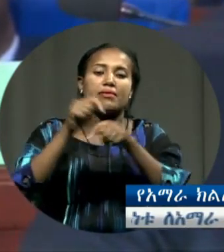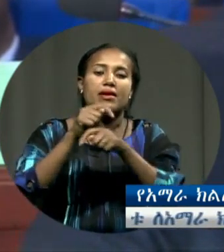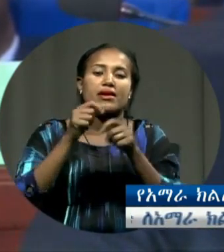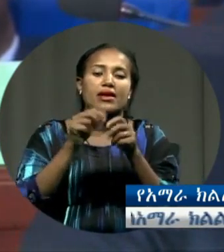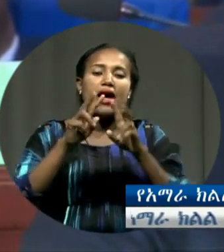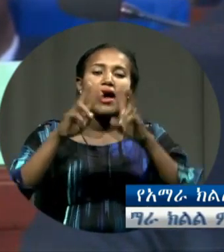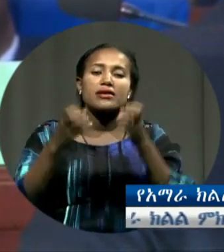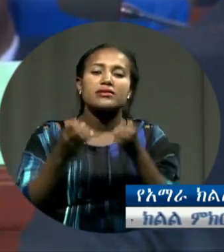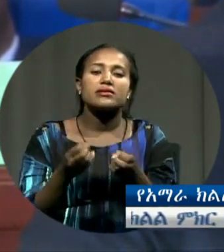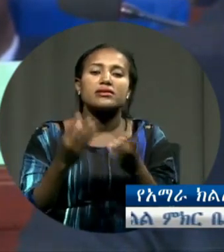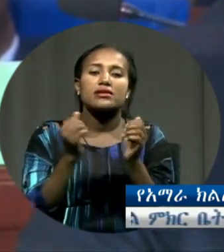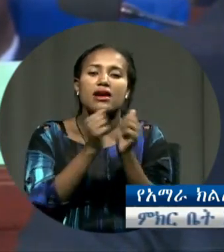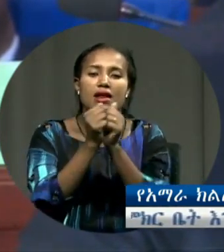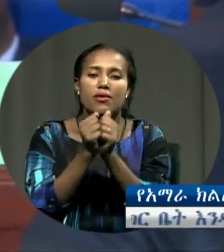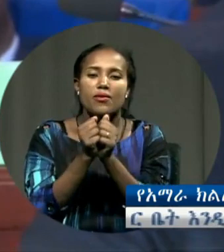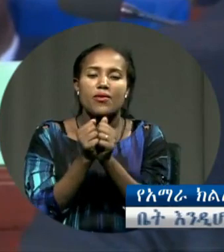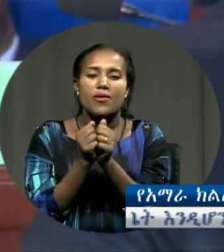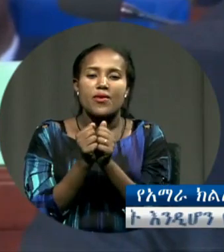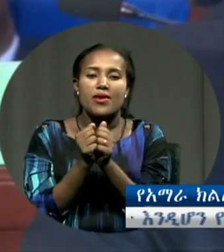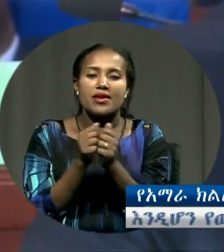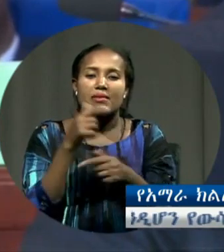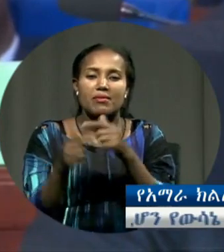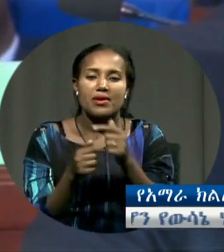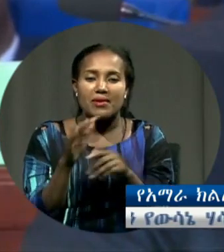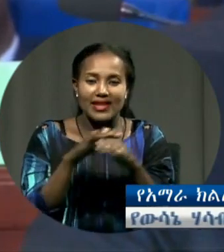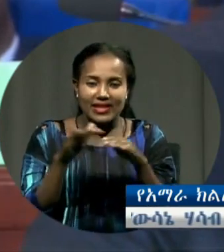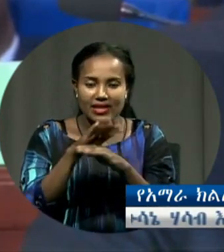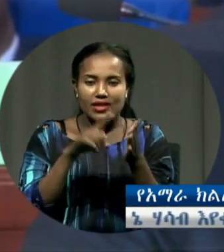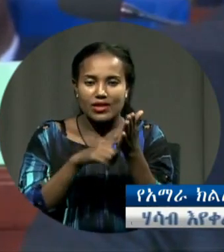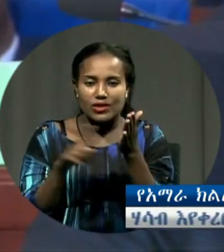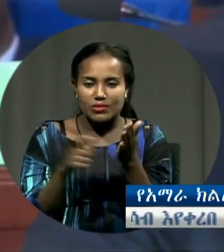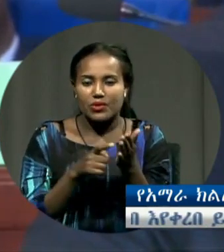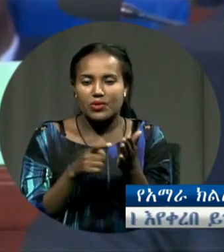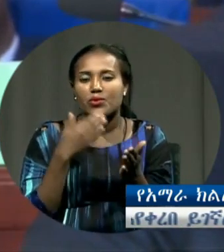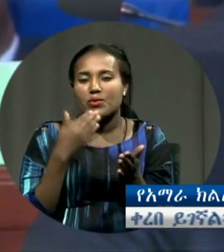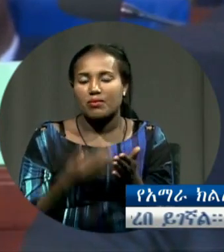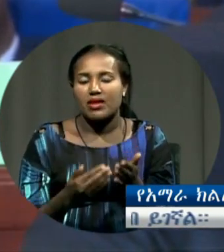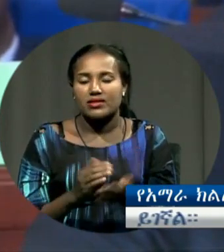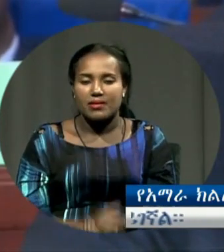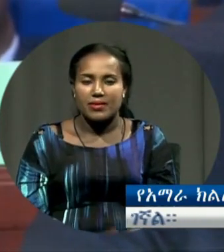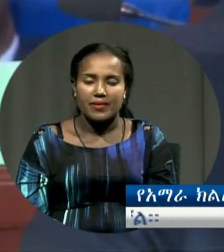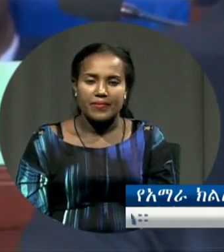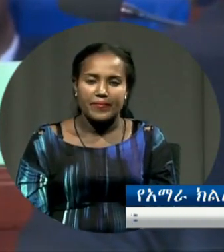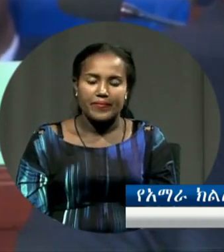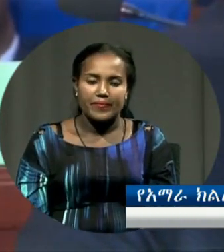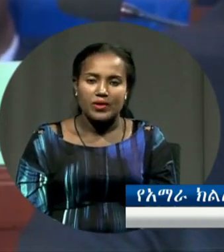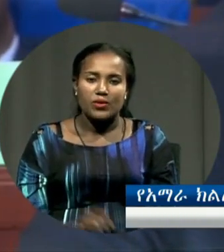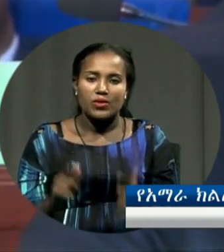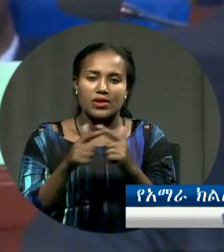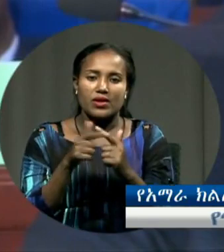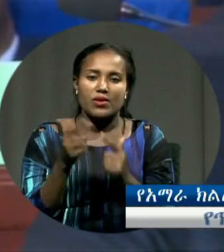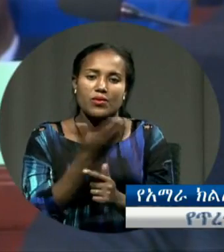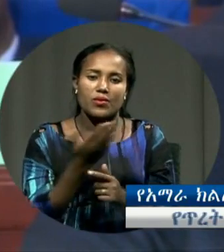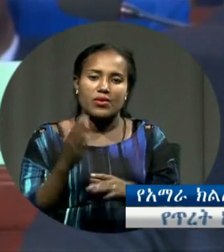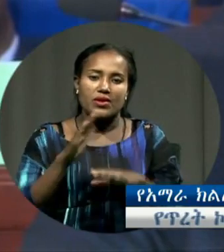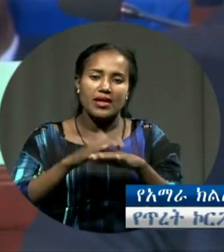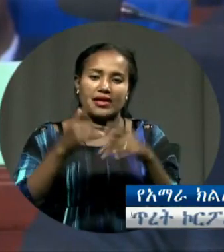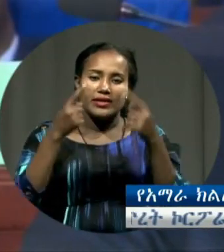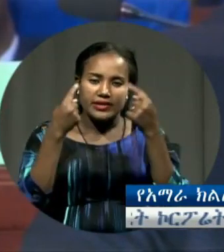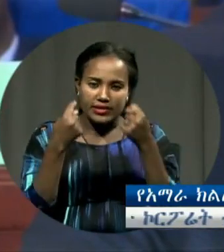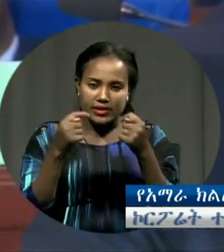አንቀጽ ጋር ነው የሚሄደው የሚለው ነገር የበለጠ ግልጽ ምን ሆነን ጥሩ ነው የሚል ሐሳብ አለኝ። ሁለተኛው ጉዳይ ላይ